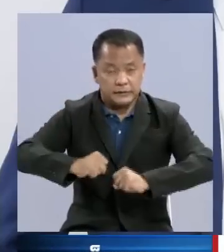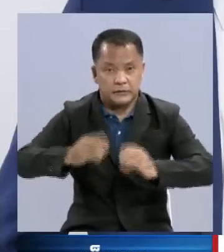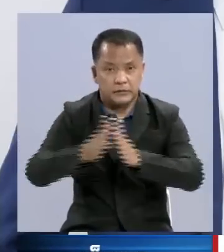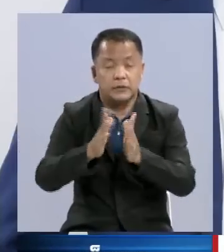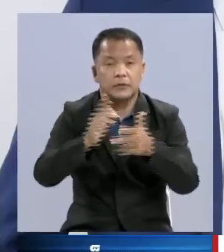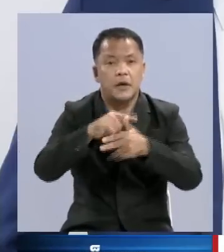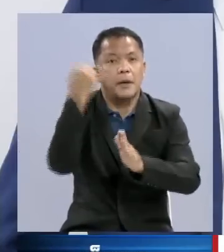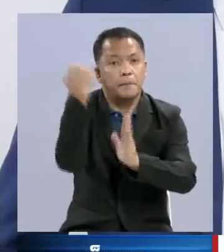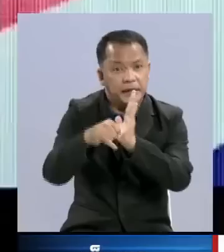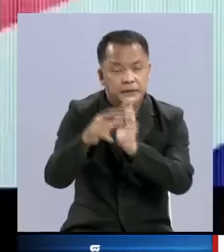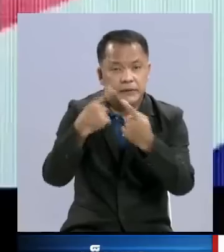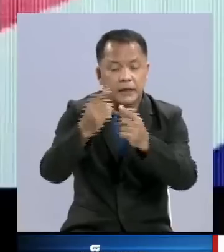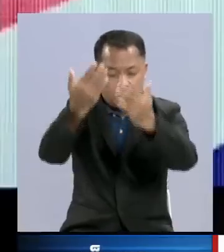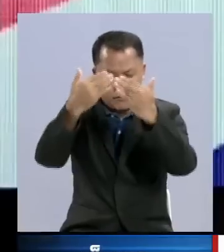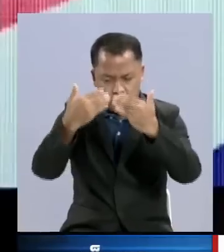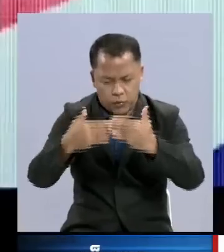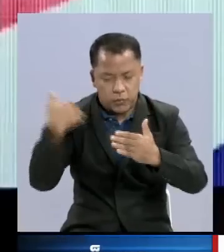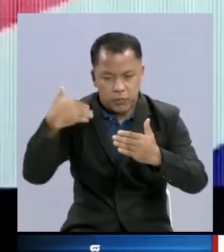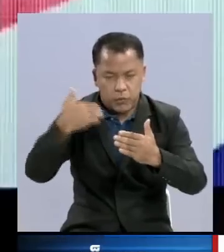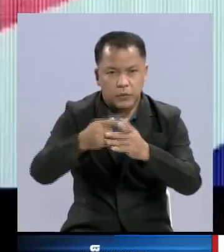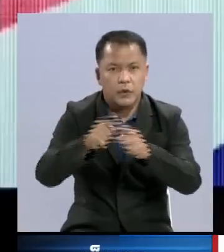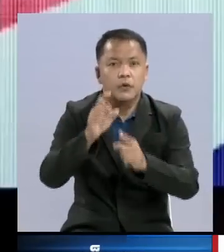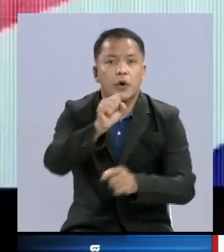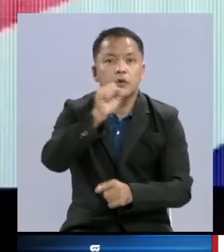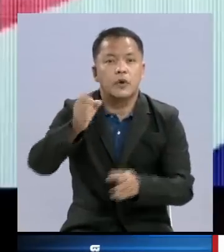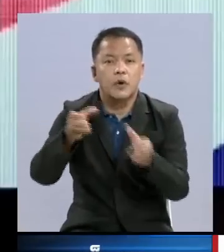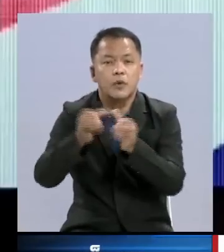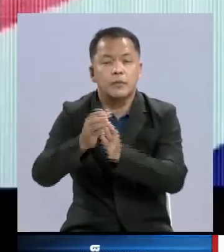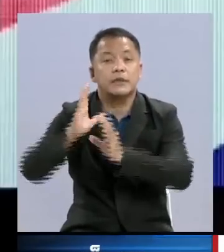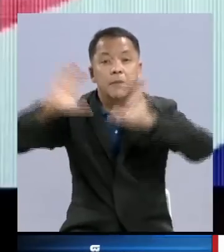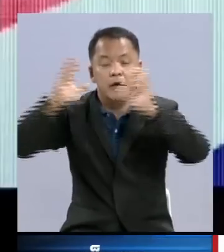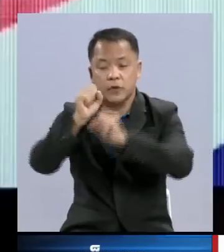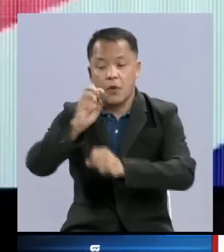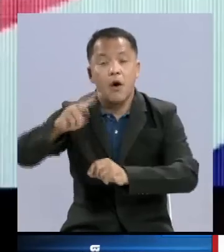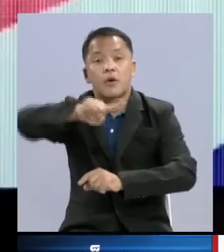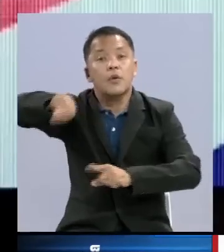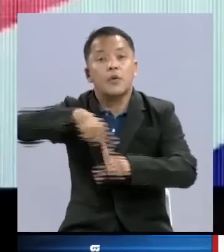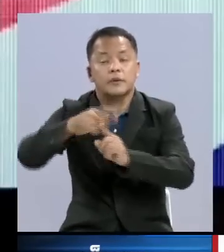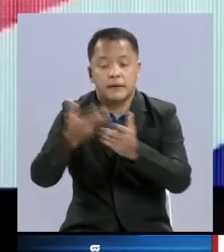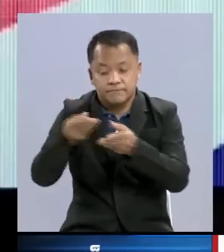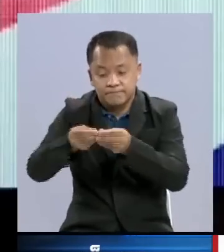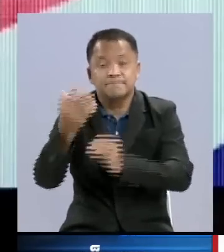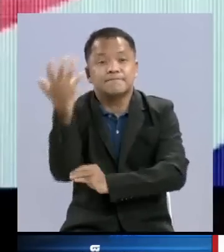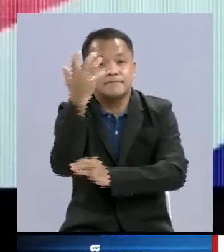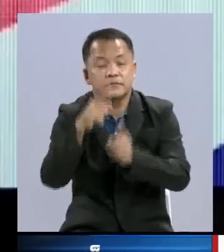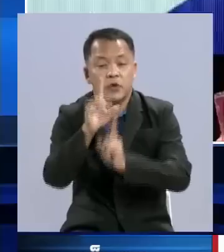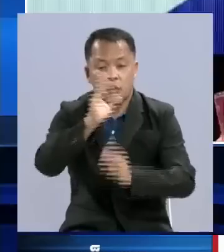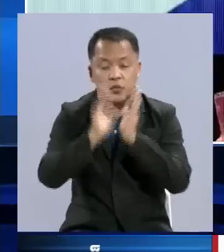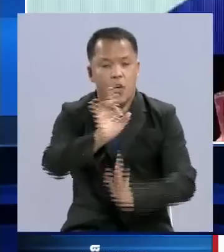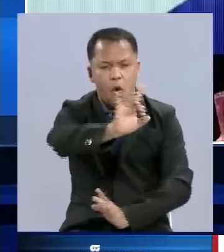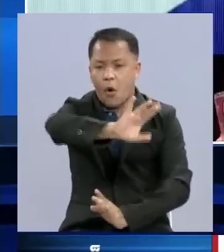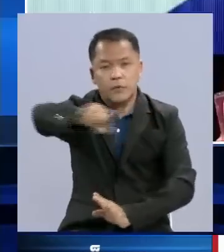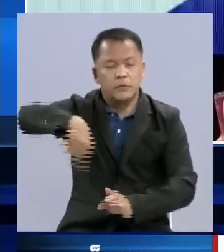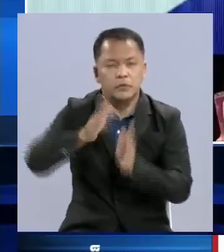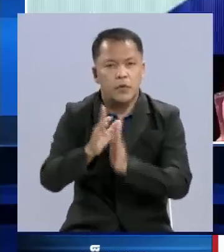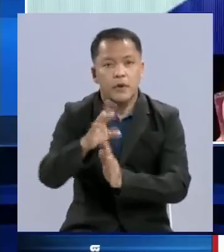ายธนาธรเนี่ยว่าผิดก็จริงแต่หลังจากนั้นนะครับมันมีคดีของส.ส.พรรครัฐบาลและส.ว.ในเรื่องของการถือหุ้นสื่อถึงร้อยกว่าคนแล้ว